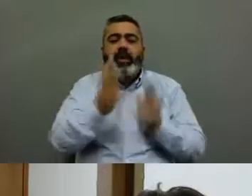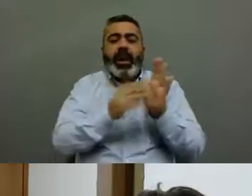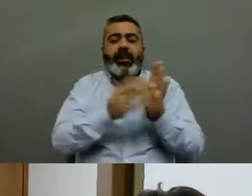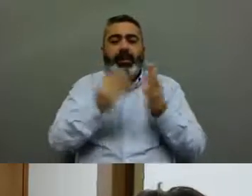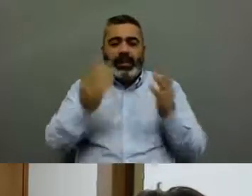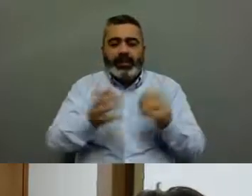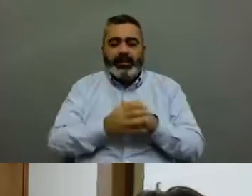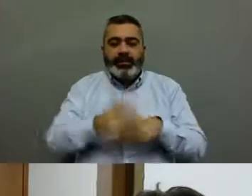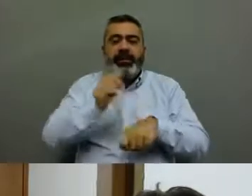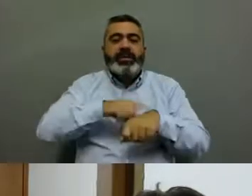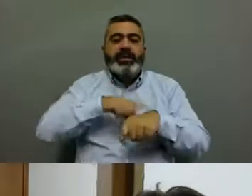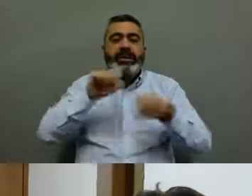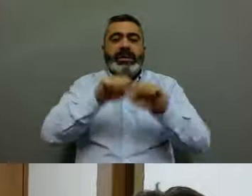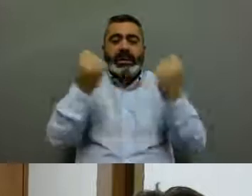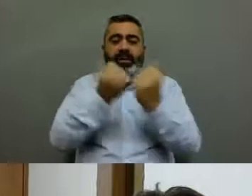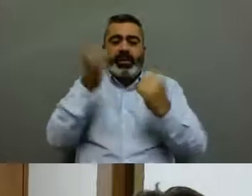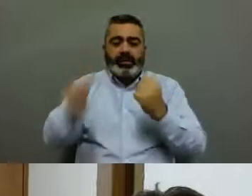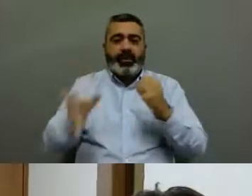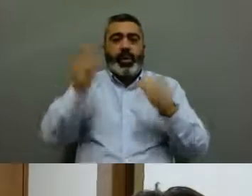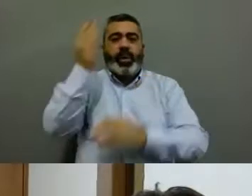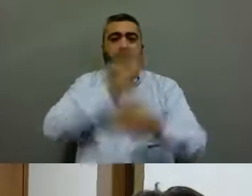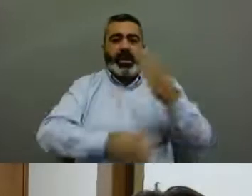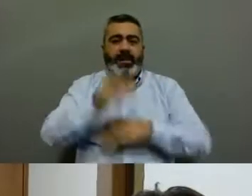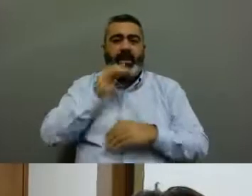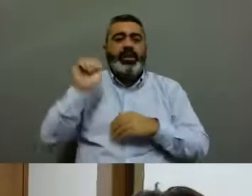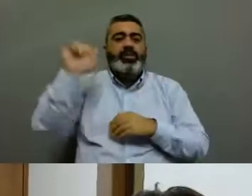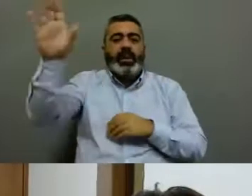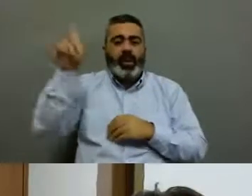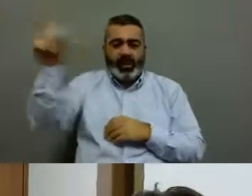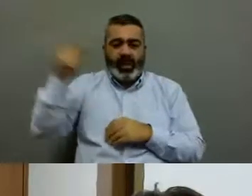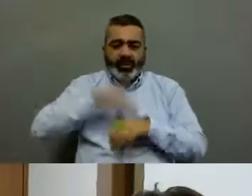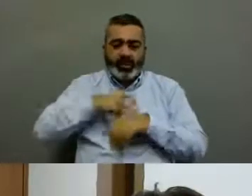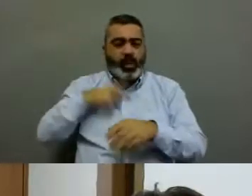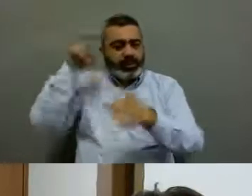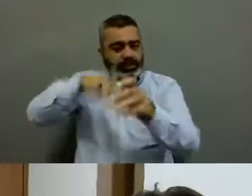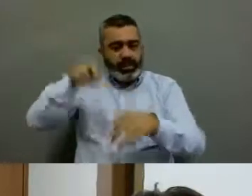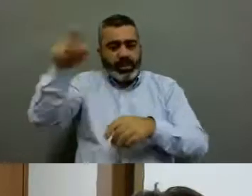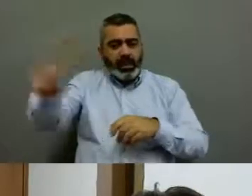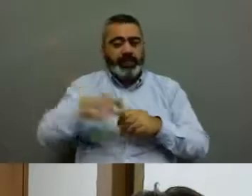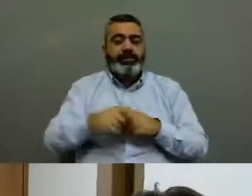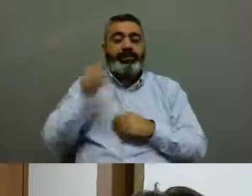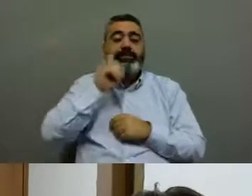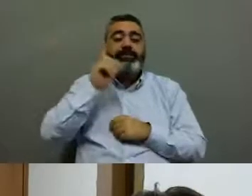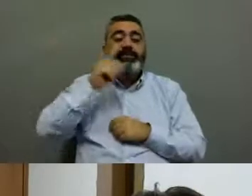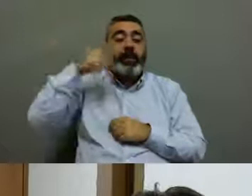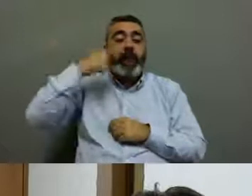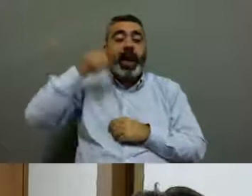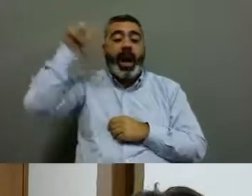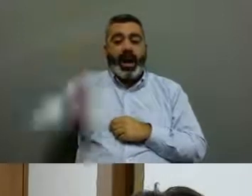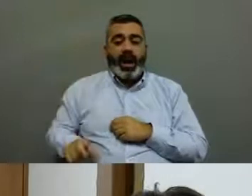στιγμή σε ένα συνέδριο αναπηρία στο εξωτερικό που βρισκόμουν. Μίλησε μία μητέρα που είχε